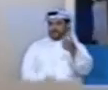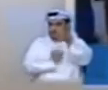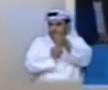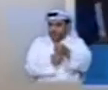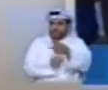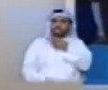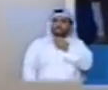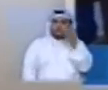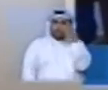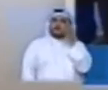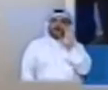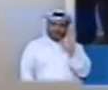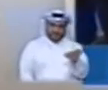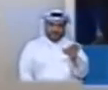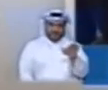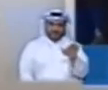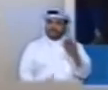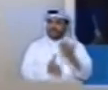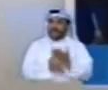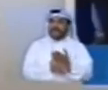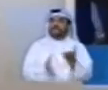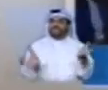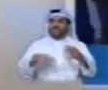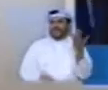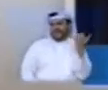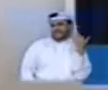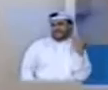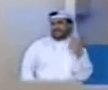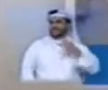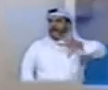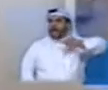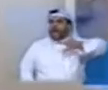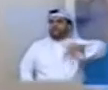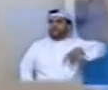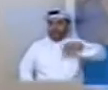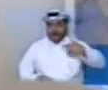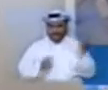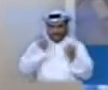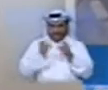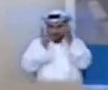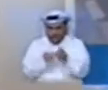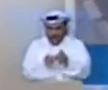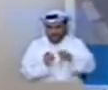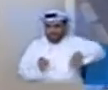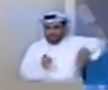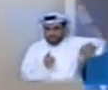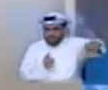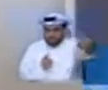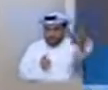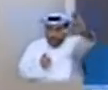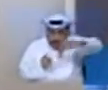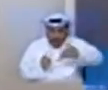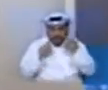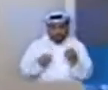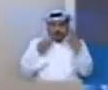المباحث في مثل هذه المواقع. دور كبير راح تبذله وزارة الداخلية، لكن مهما كانت هذه الجهود أخي مطر، يبقى المواطن